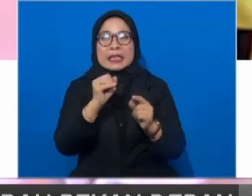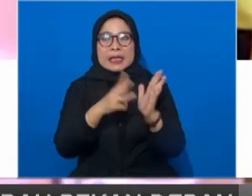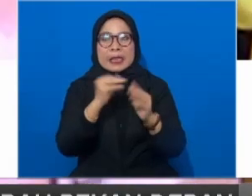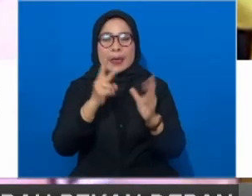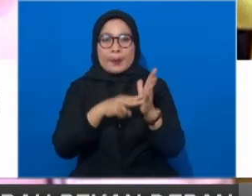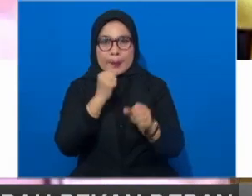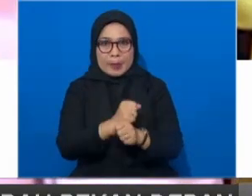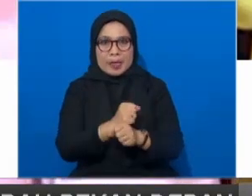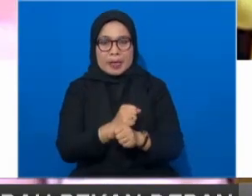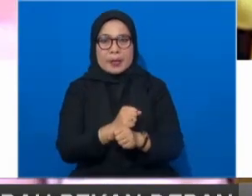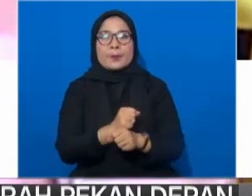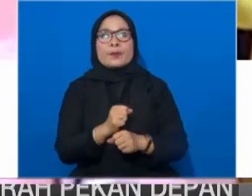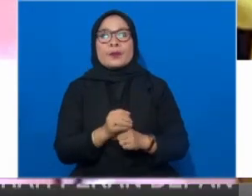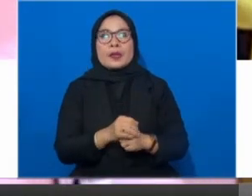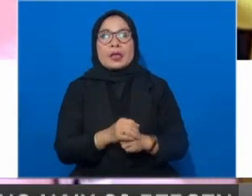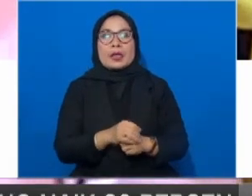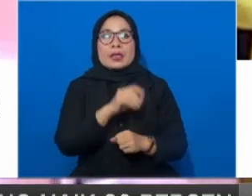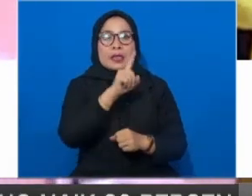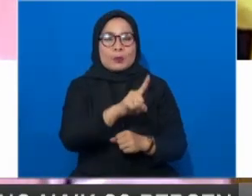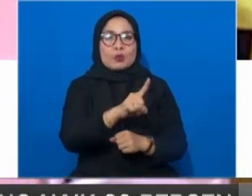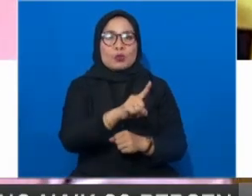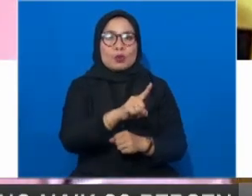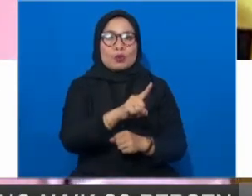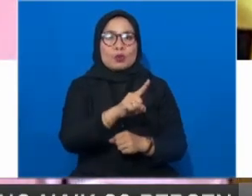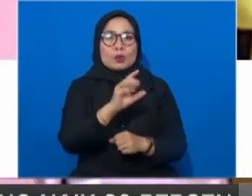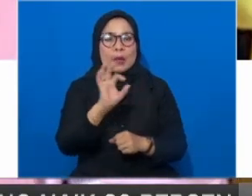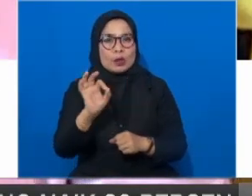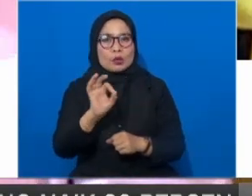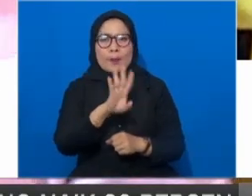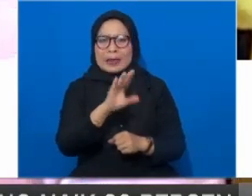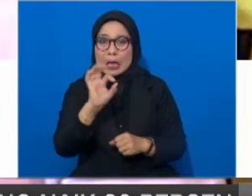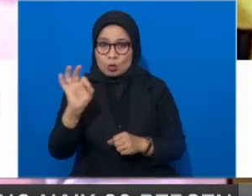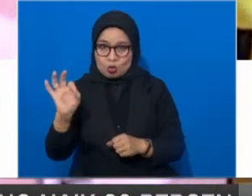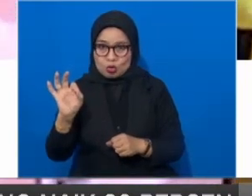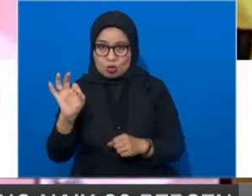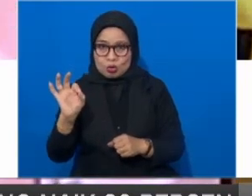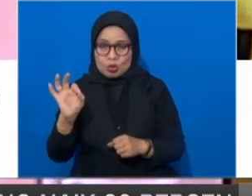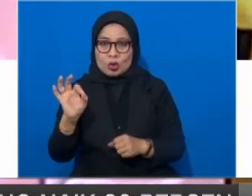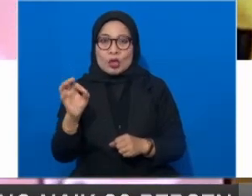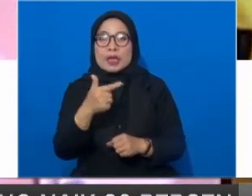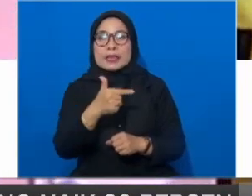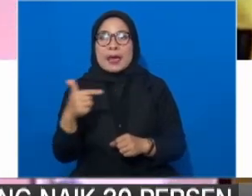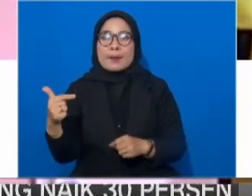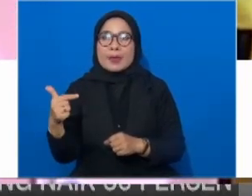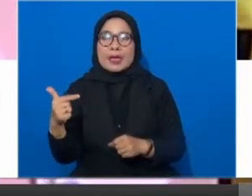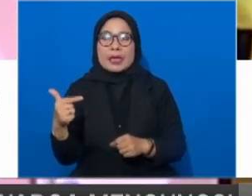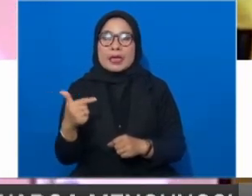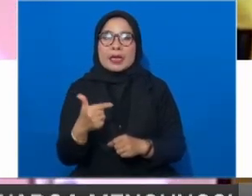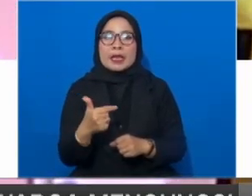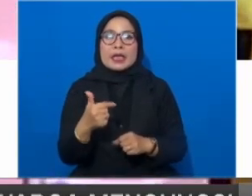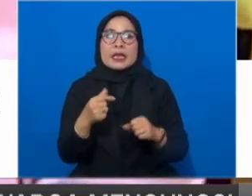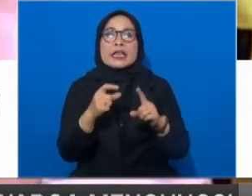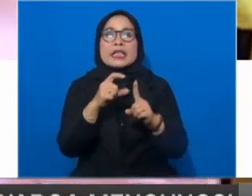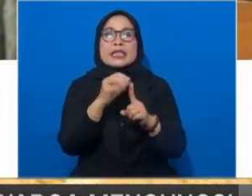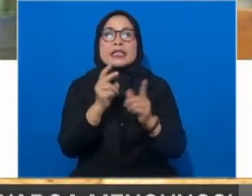1400-an, dinasti Ming tahun 1400 sampai tahun 1600-an, sampai dinasti Qing sampai Republik. Jadi